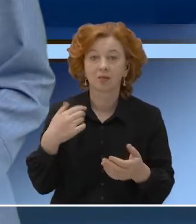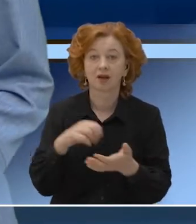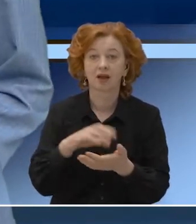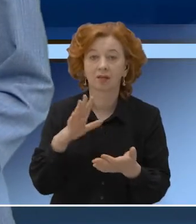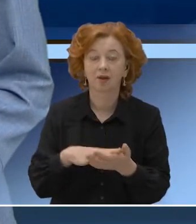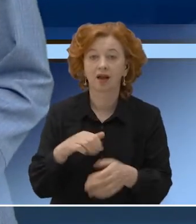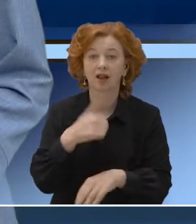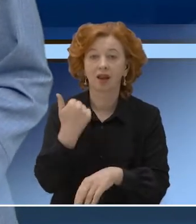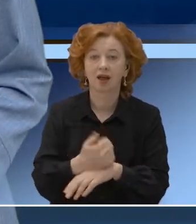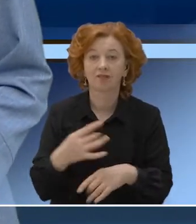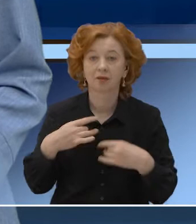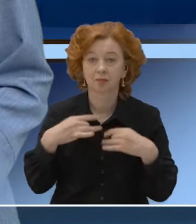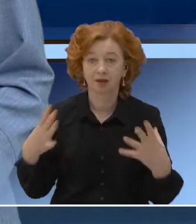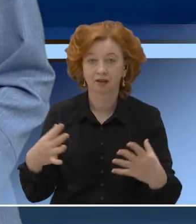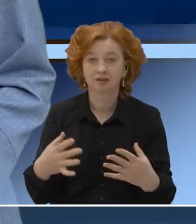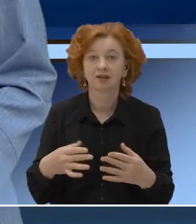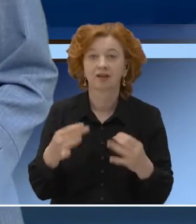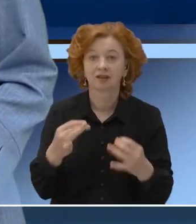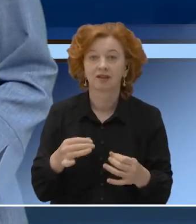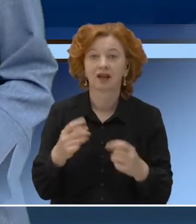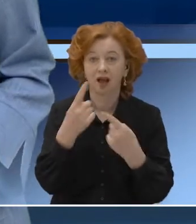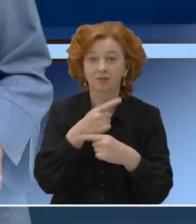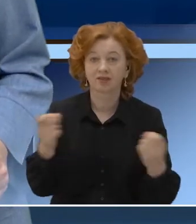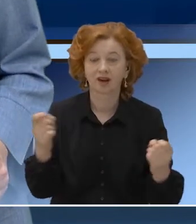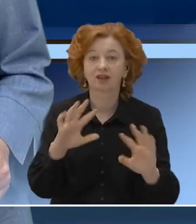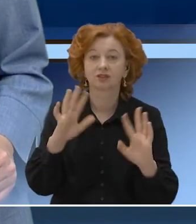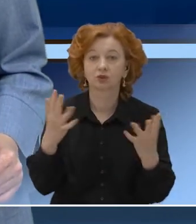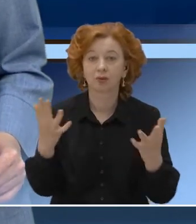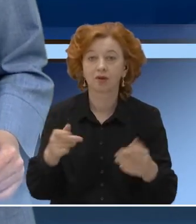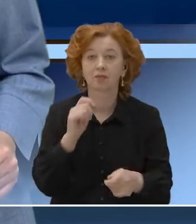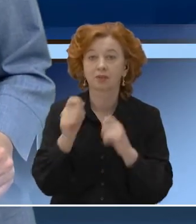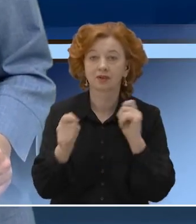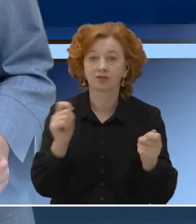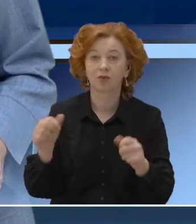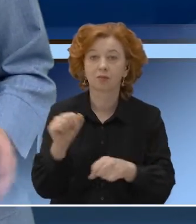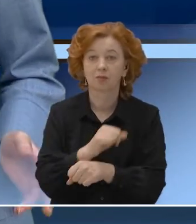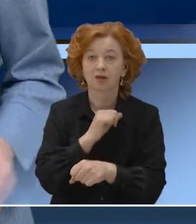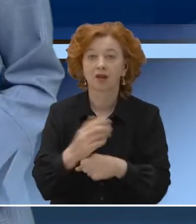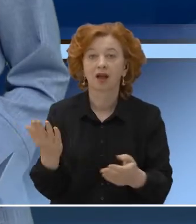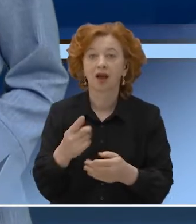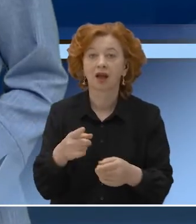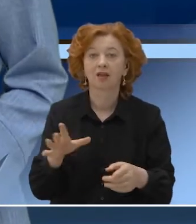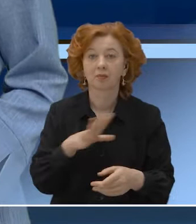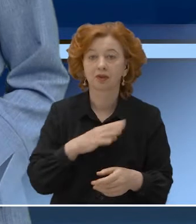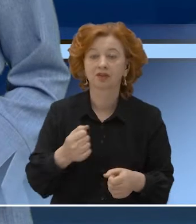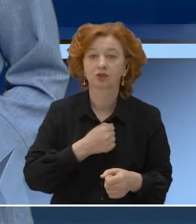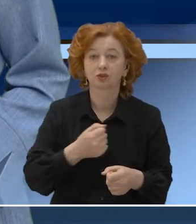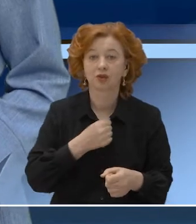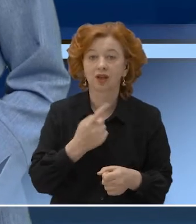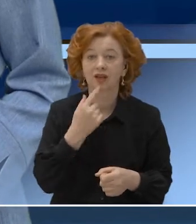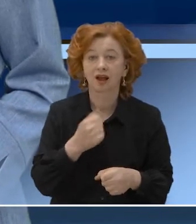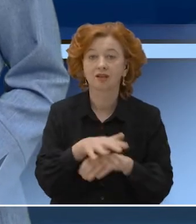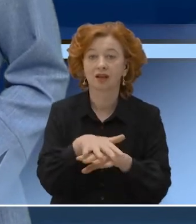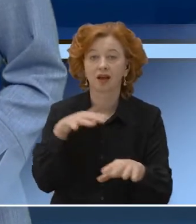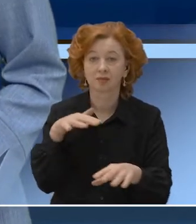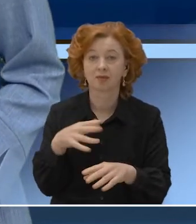вами отметили главный праздник нашей страны. Отгремели салюты в честь воинов-победителей. Какими они были, солдаты Красной